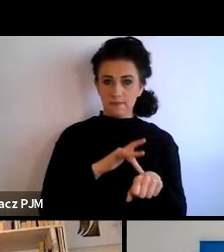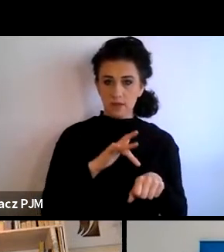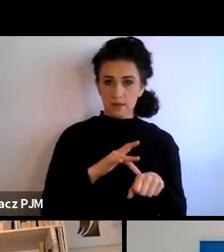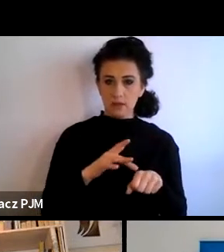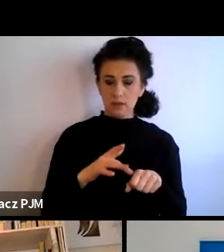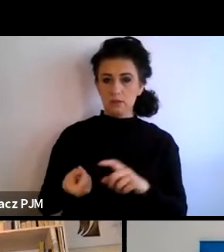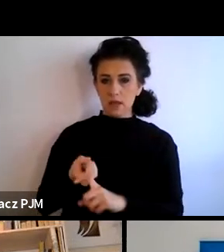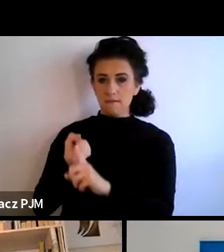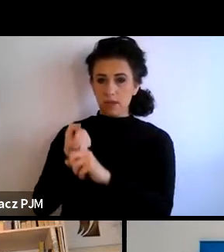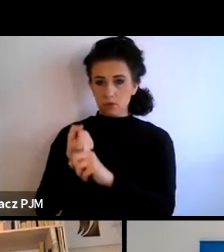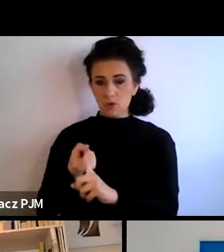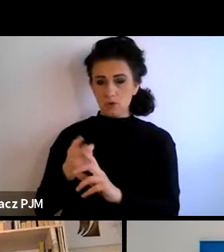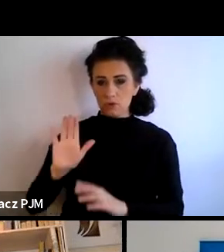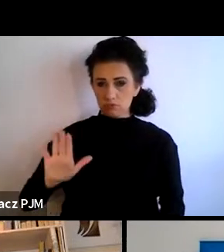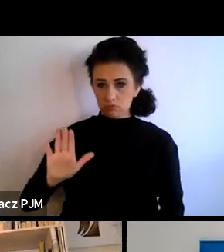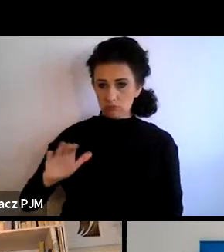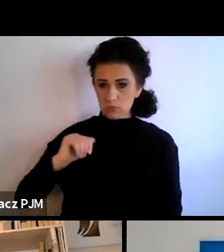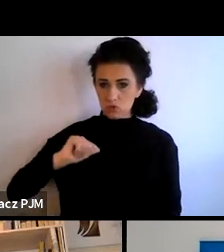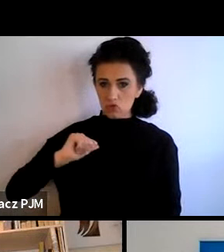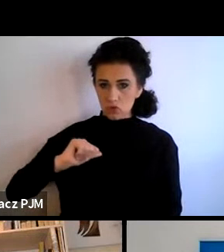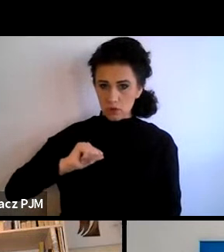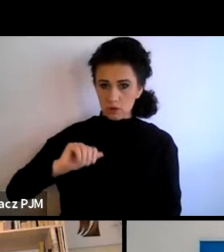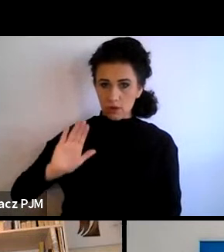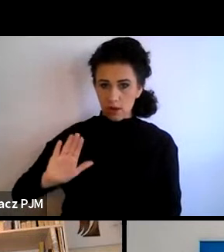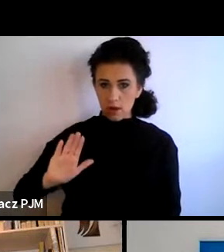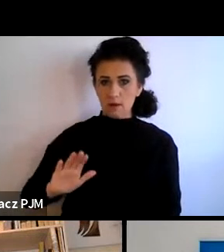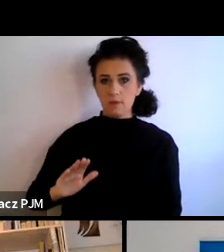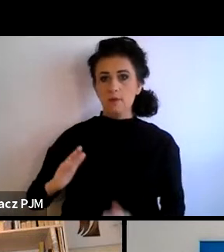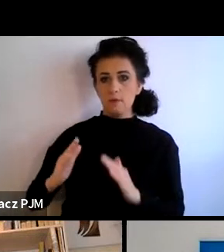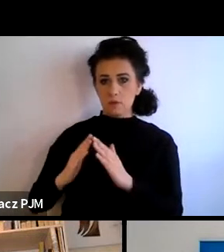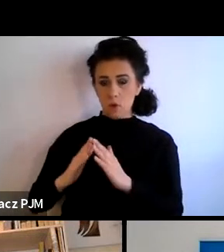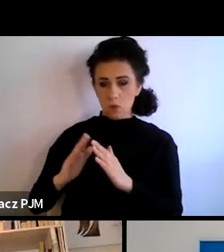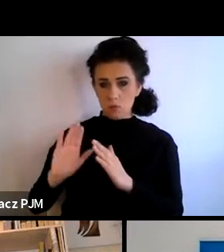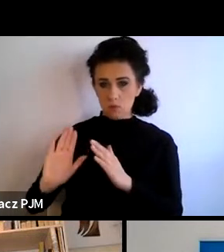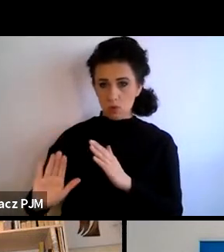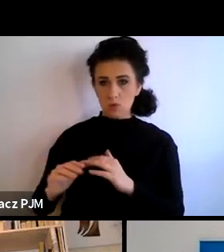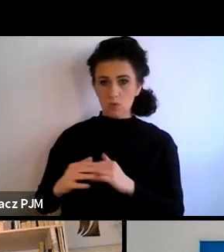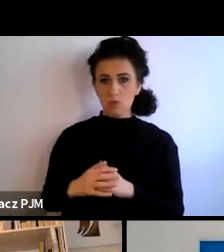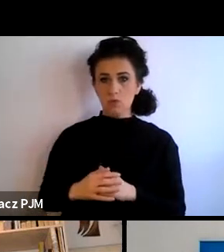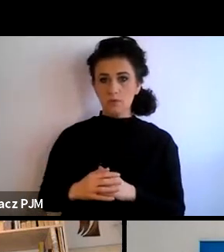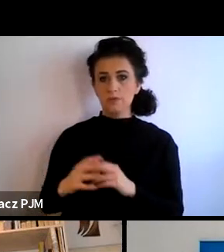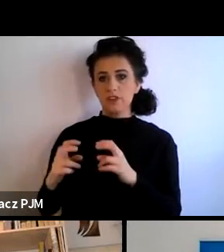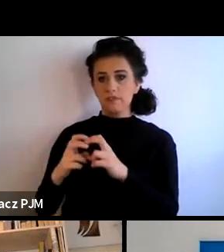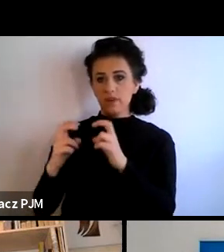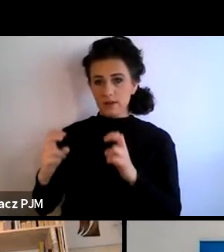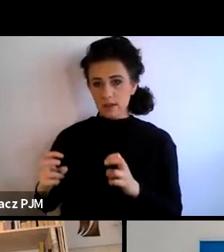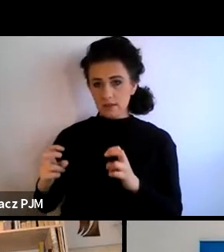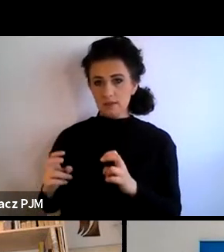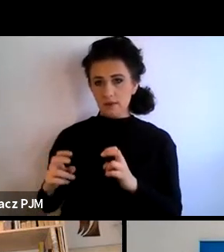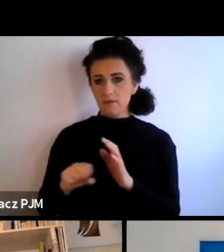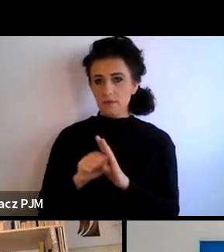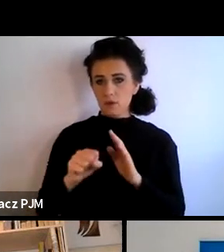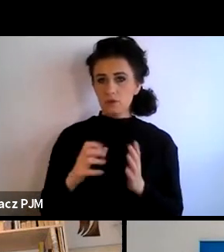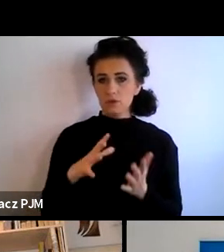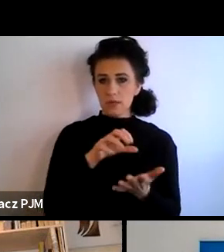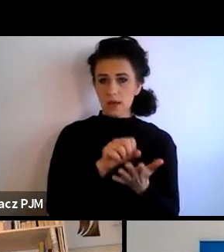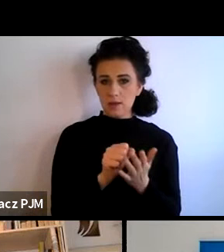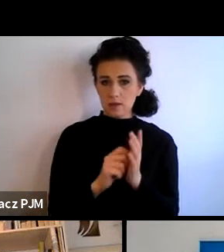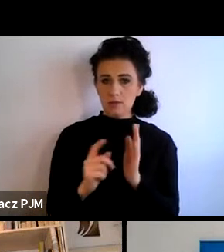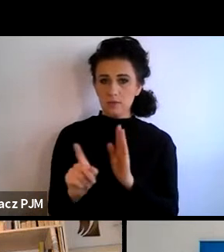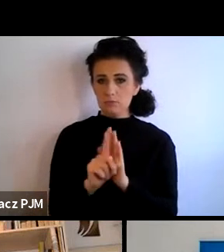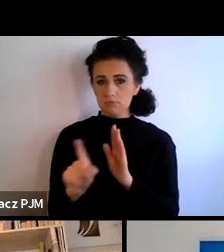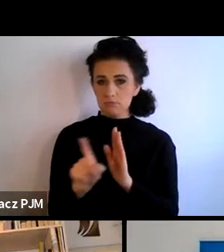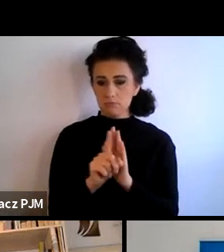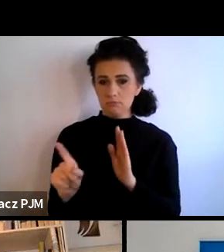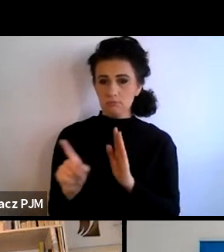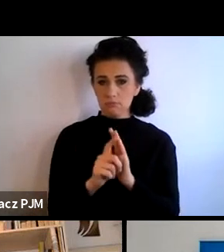ewentualnego, przechodzą jak gdyby w kwarantannę od tych zajęć, od spotykania się